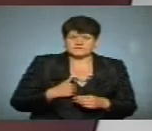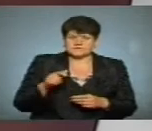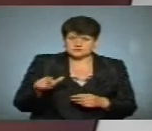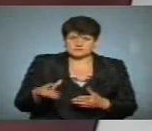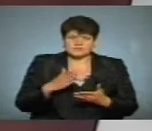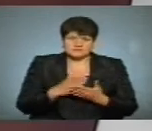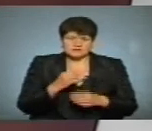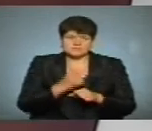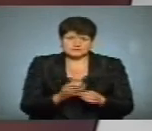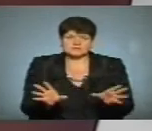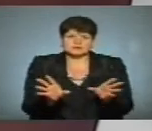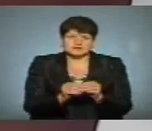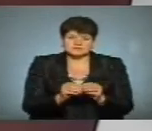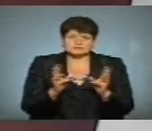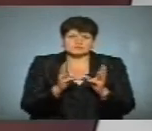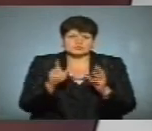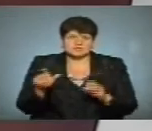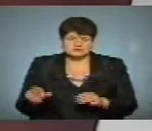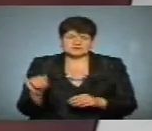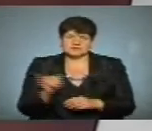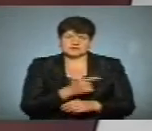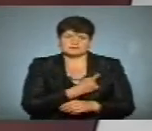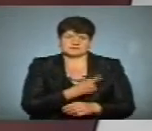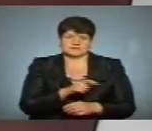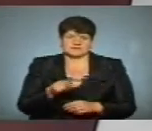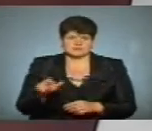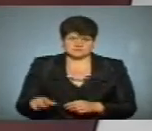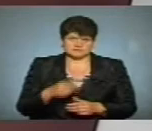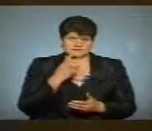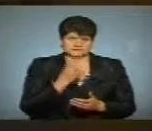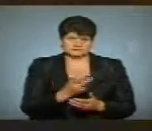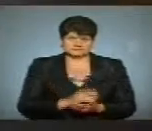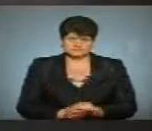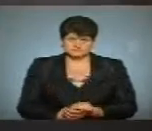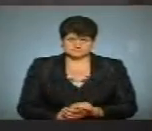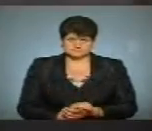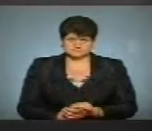мали працювати з пожежниками та медиками. Як це було? Дивіться.